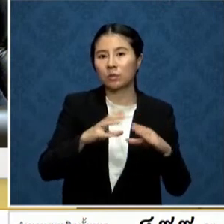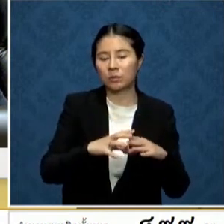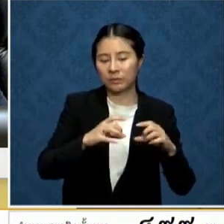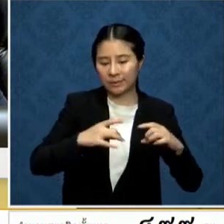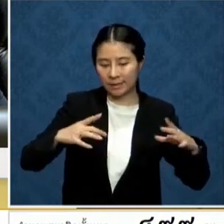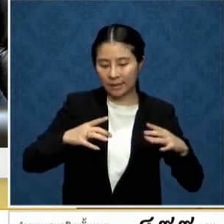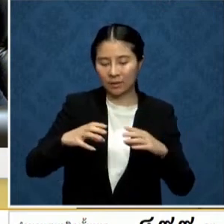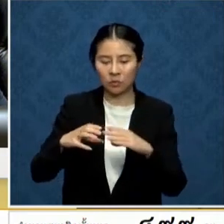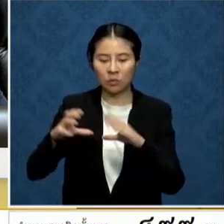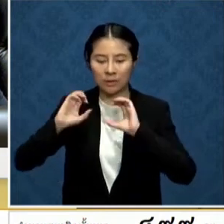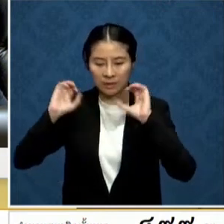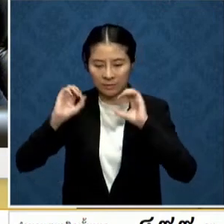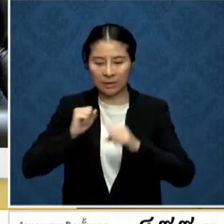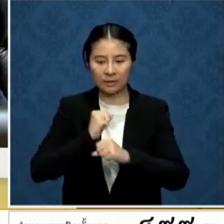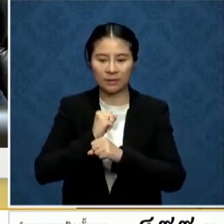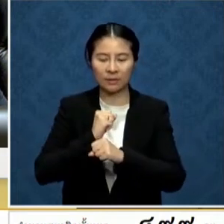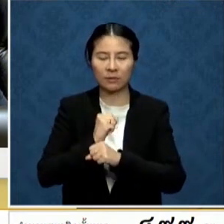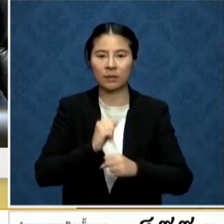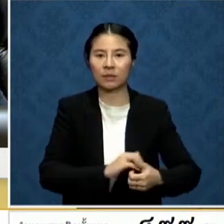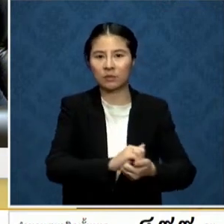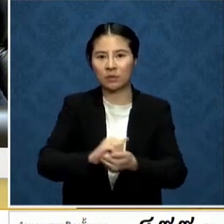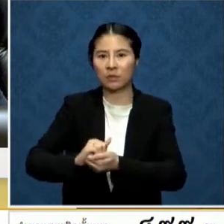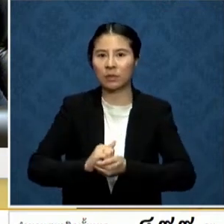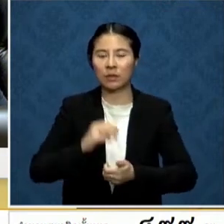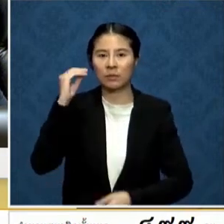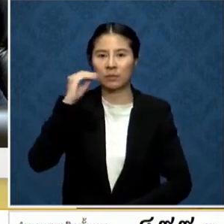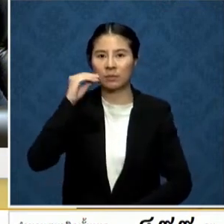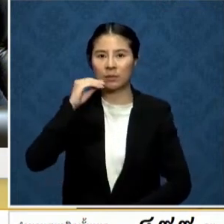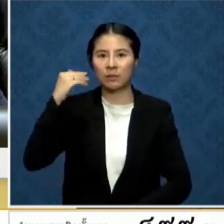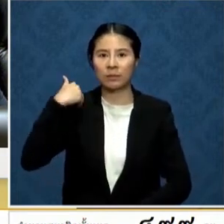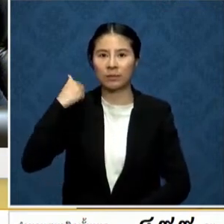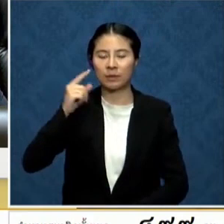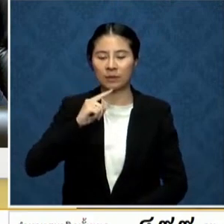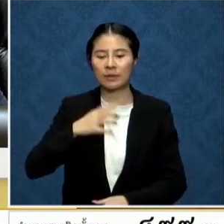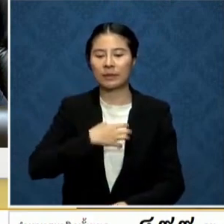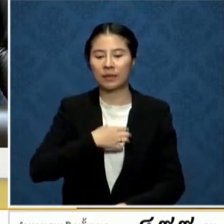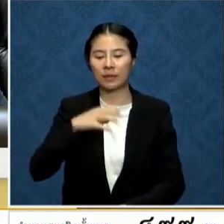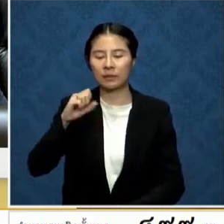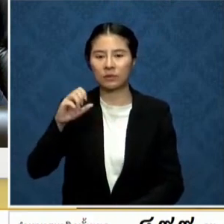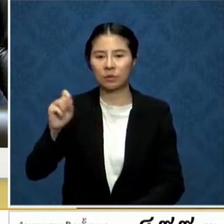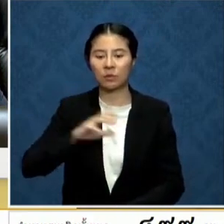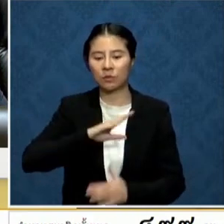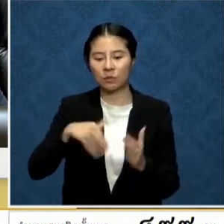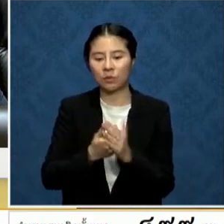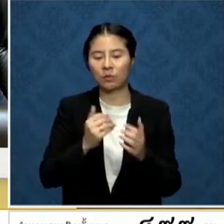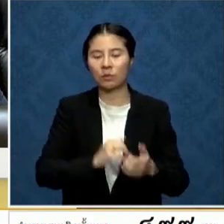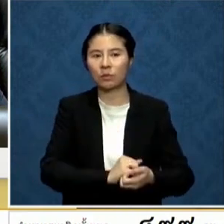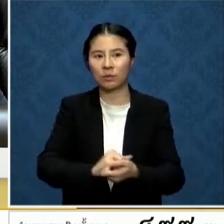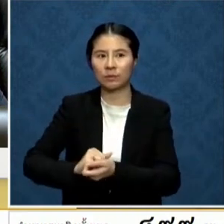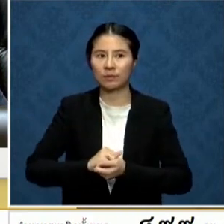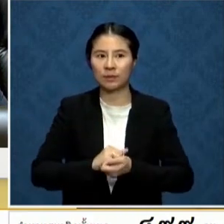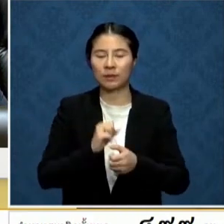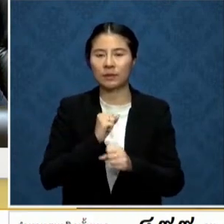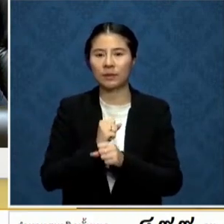รัฐบาลทำงานร่วมกันได้เพราะผมได้ยินเสมอว่าอยากให้ส.สทุกคนร่วมมือกันให้การประชุมสภามี